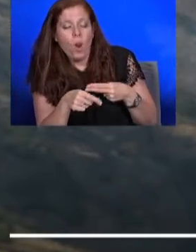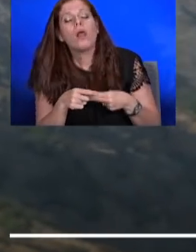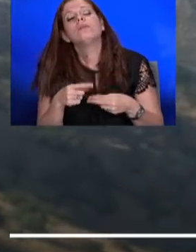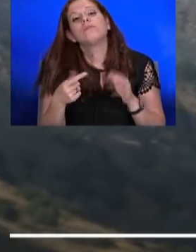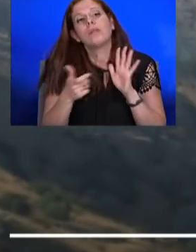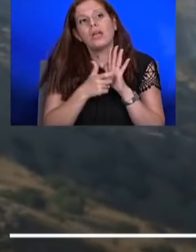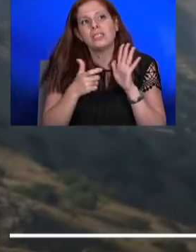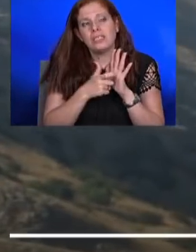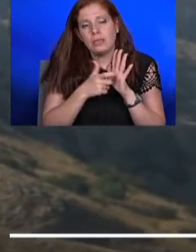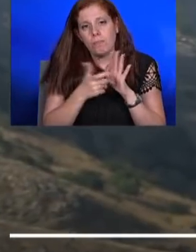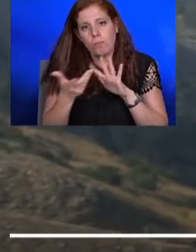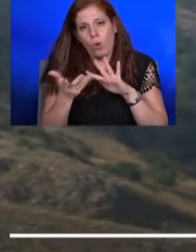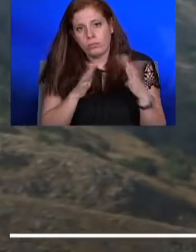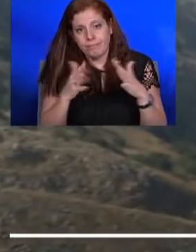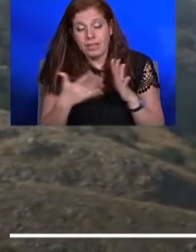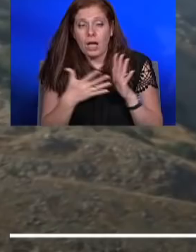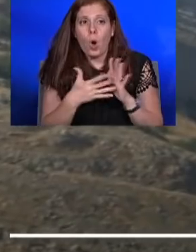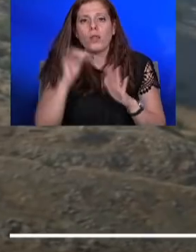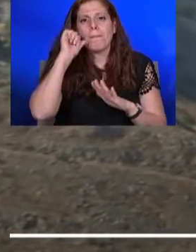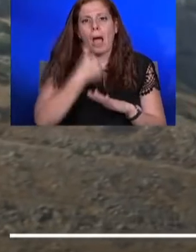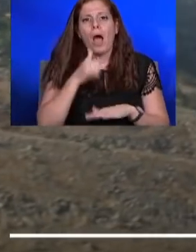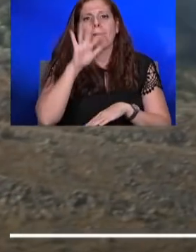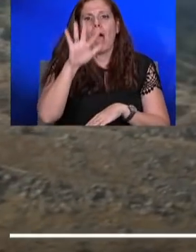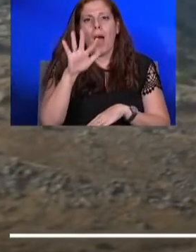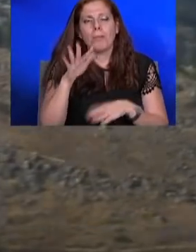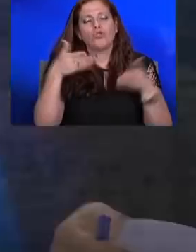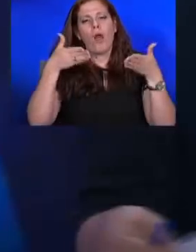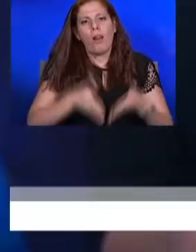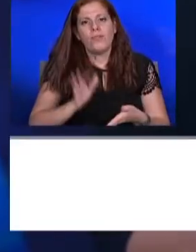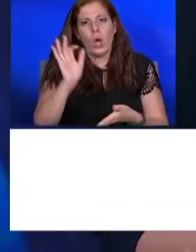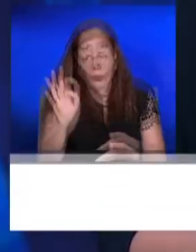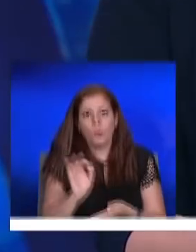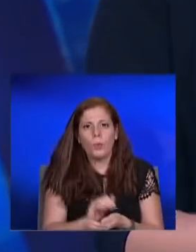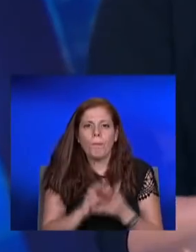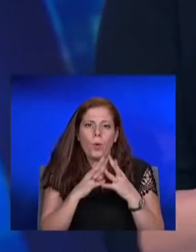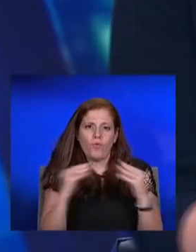בשעה 17:00 בבית העלמין באופקים.